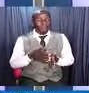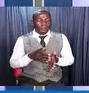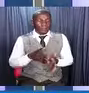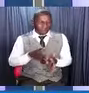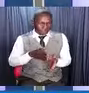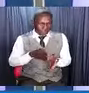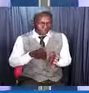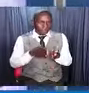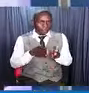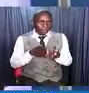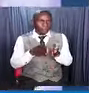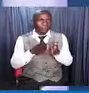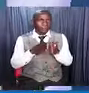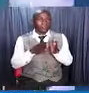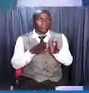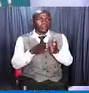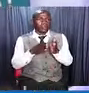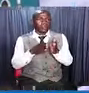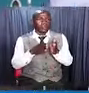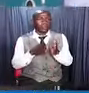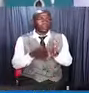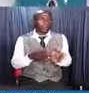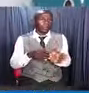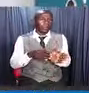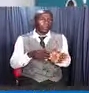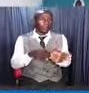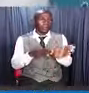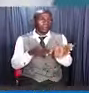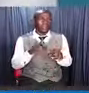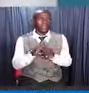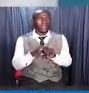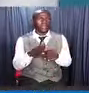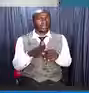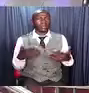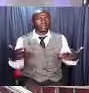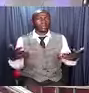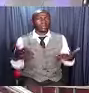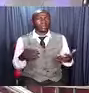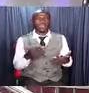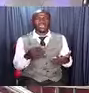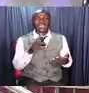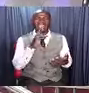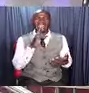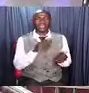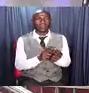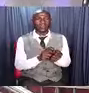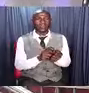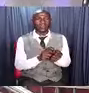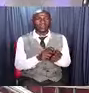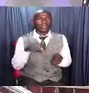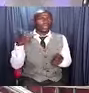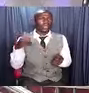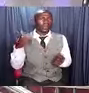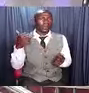A famine of making. Kuna njaa ya changilo. And so many other things. Njaa ya mahindi mekundu. And the red maize. Mahindi ya